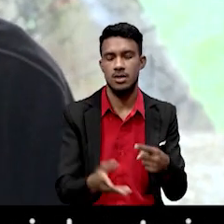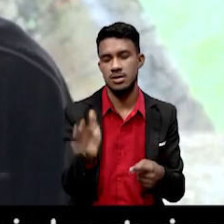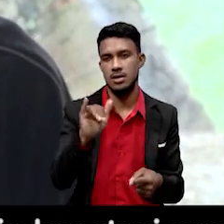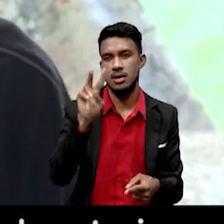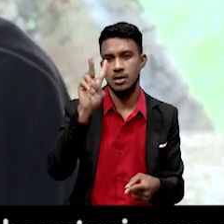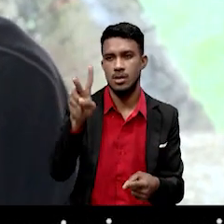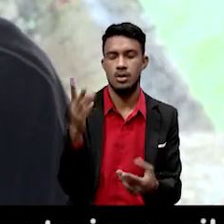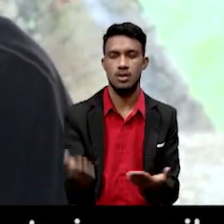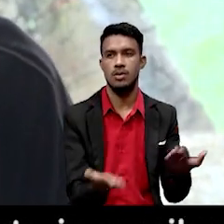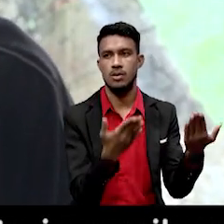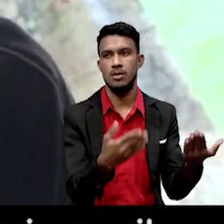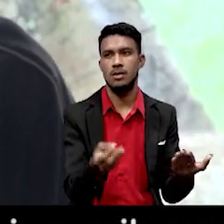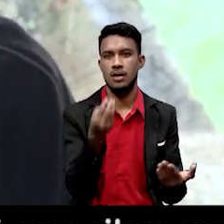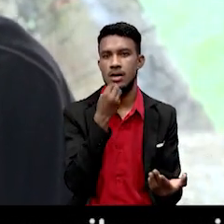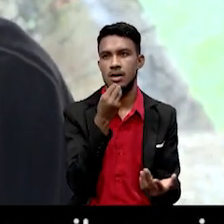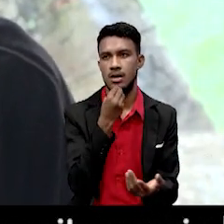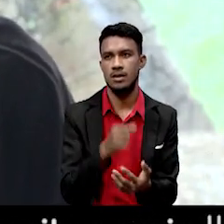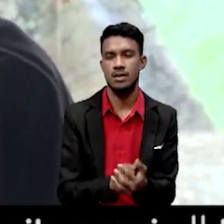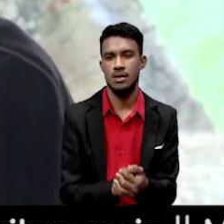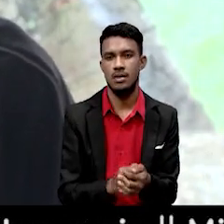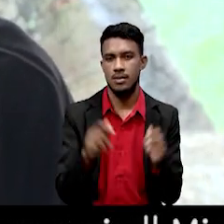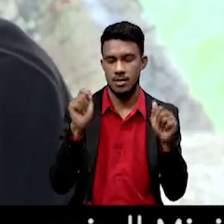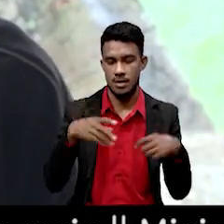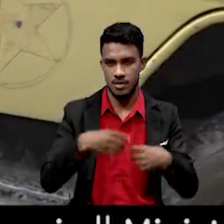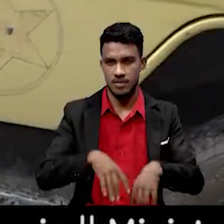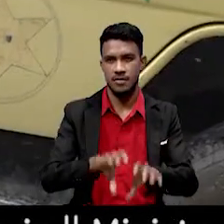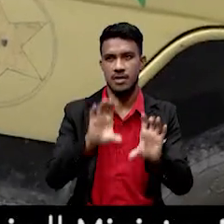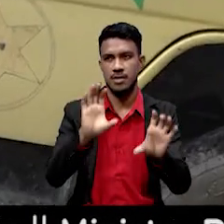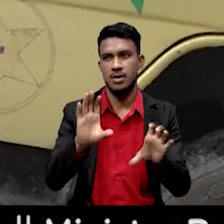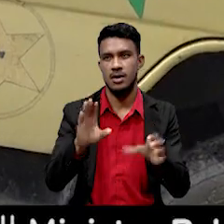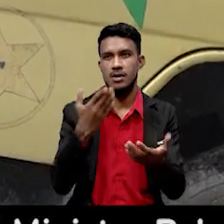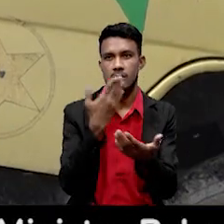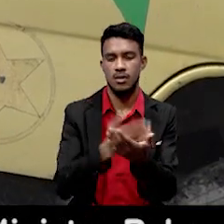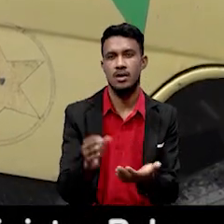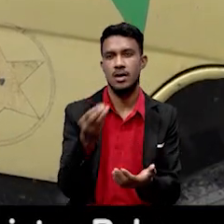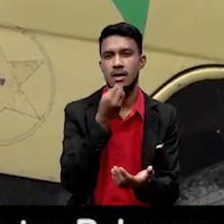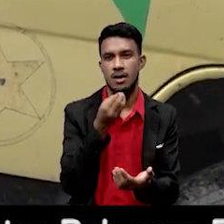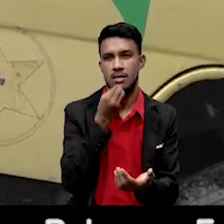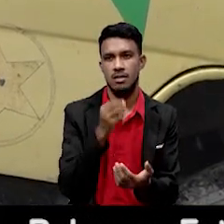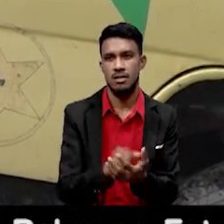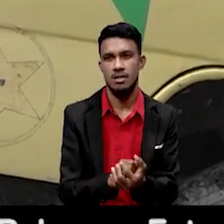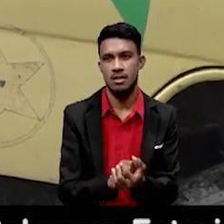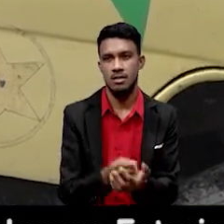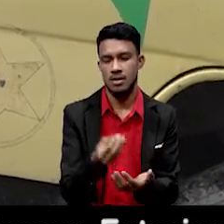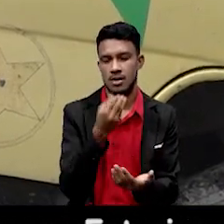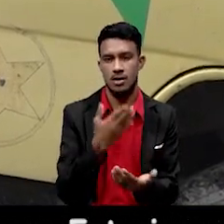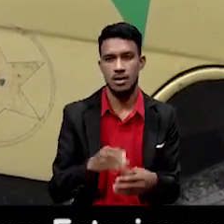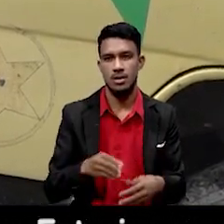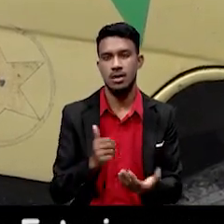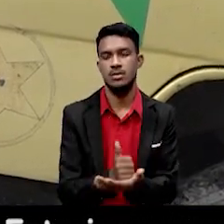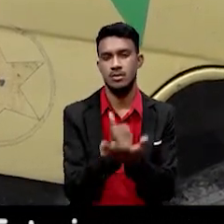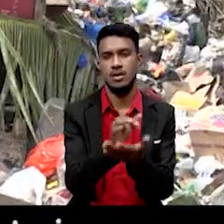ulur nitik buat ira hane sane ba puri pan lay rek babe olah hamba sustin tu hau kalan loro